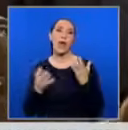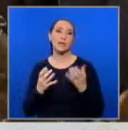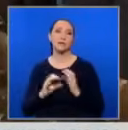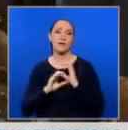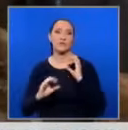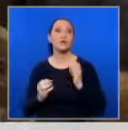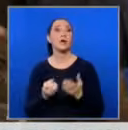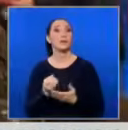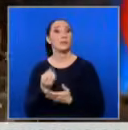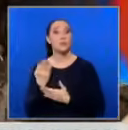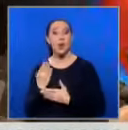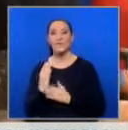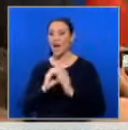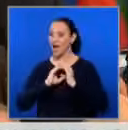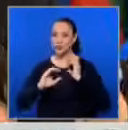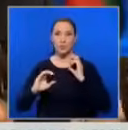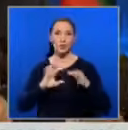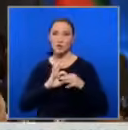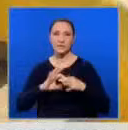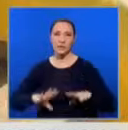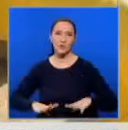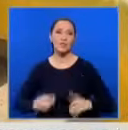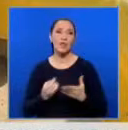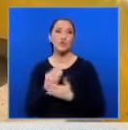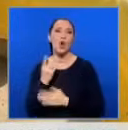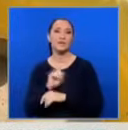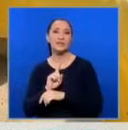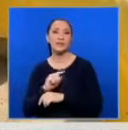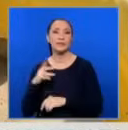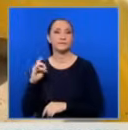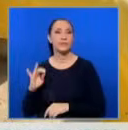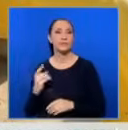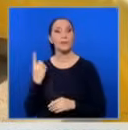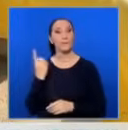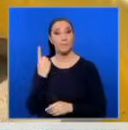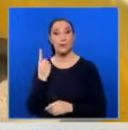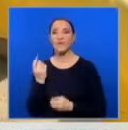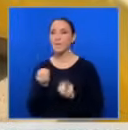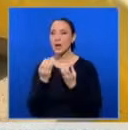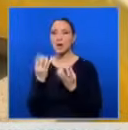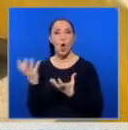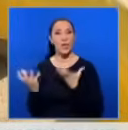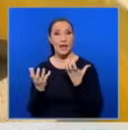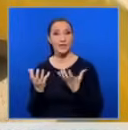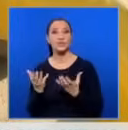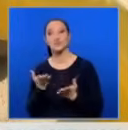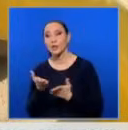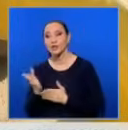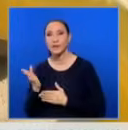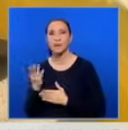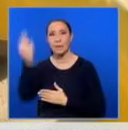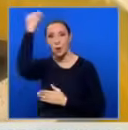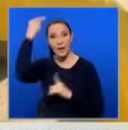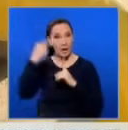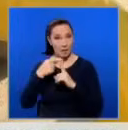ще свързва градовете Нови Искър и Ниш. Първоначално природния газ ще тече в посока от България към Сърбия,